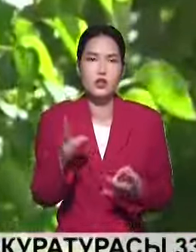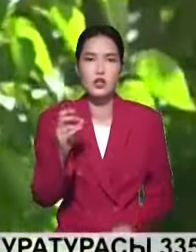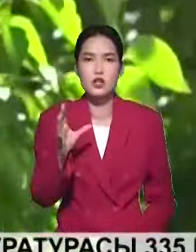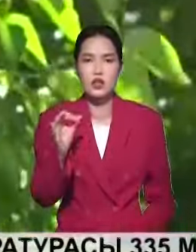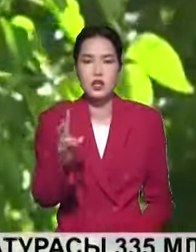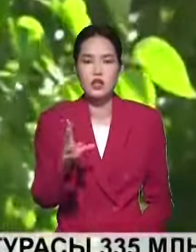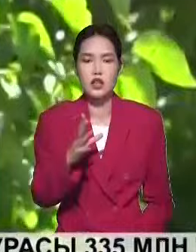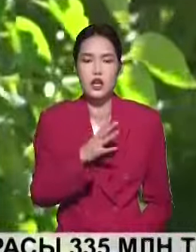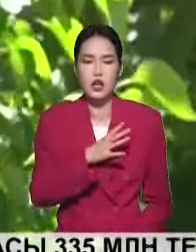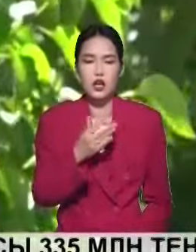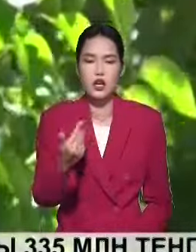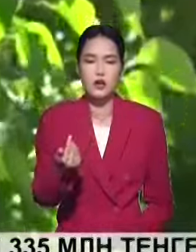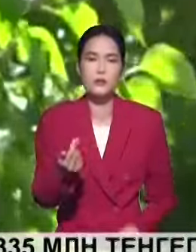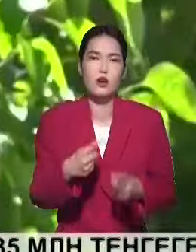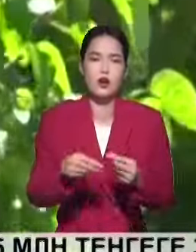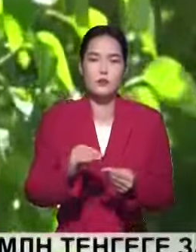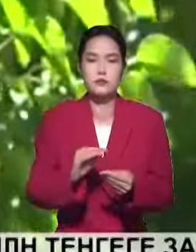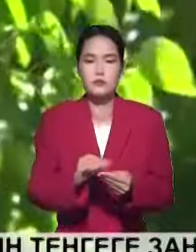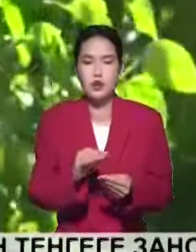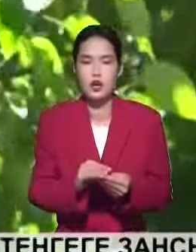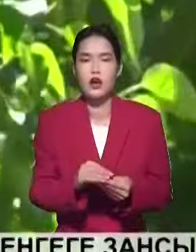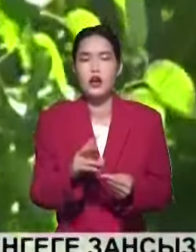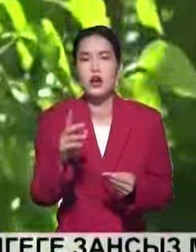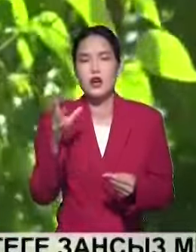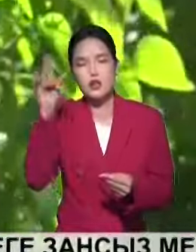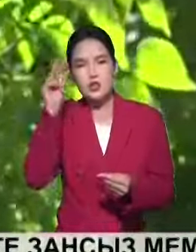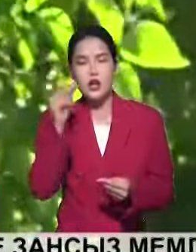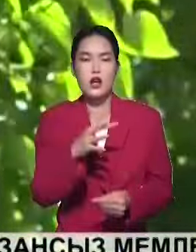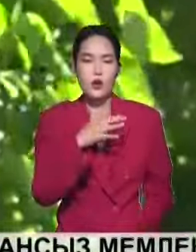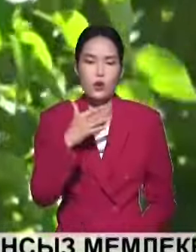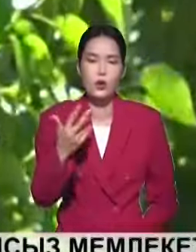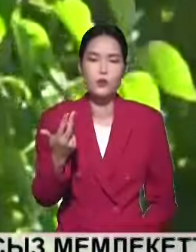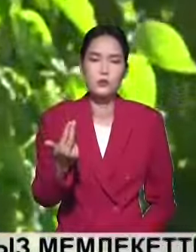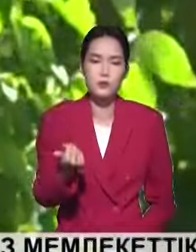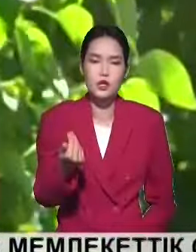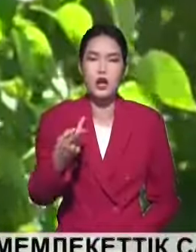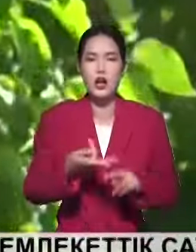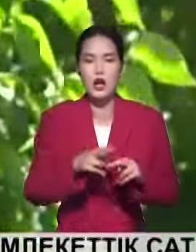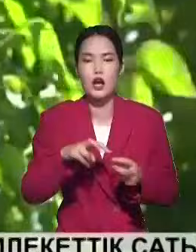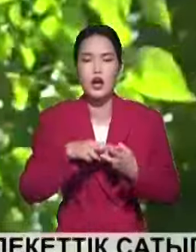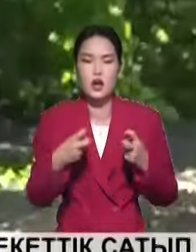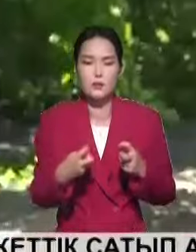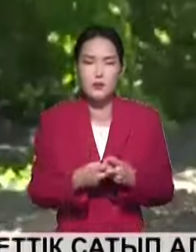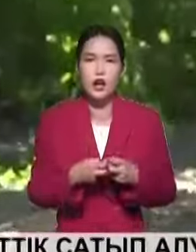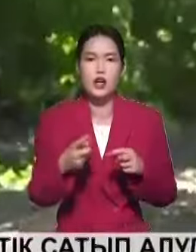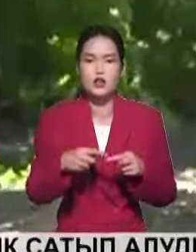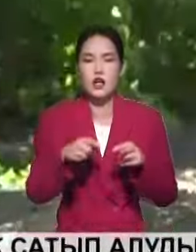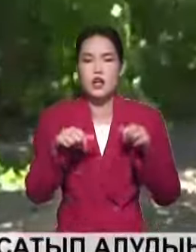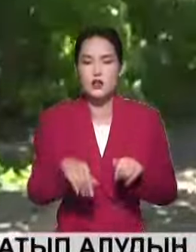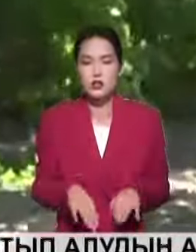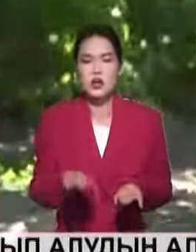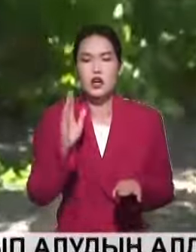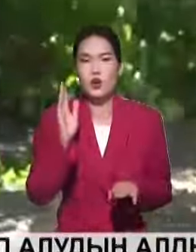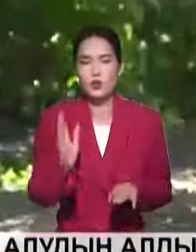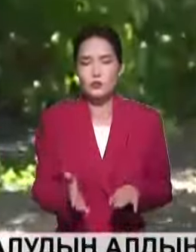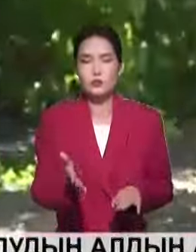Қоғамда бір жақты пікір қалыптасып бара жатыр. Я саны көп, бірақ бұл мәселені кешенді қарастыру керек. Кейікке қатысты